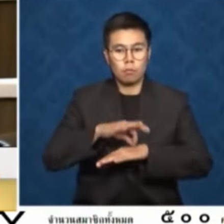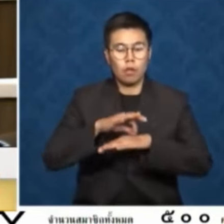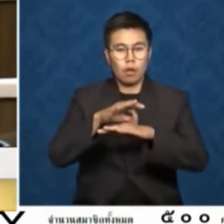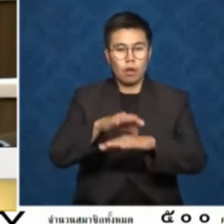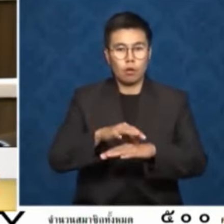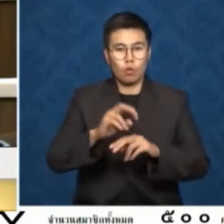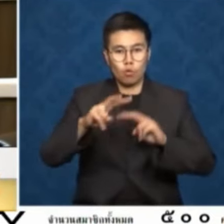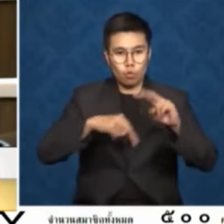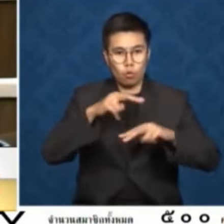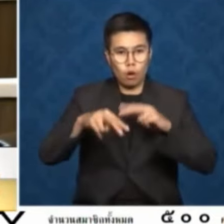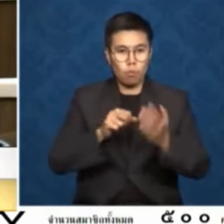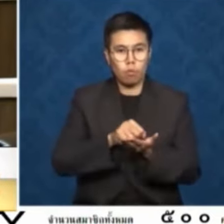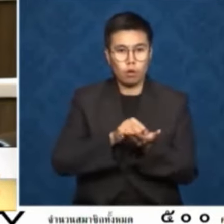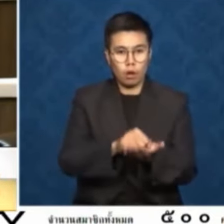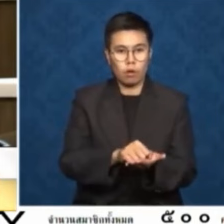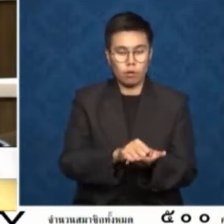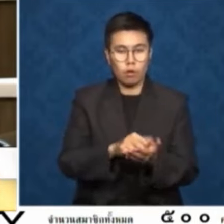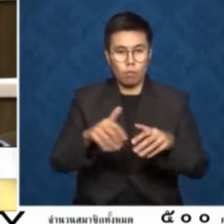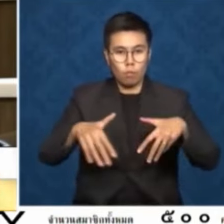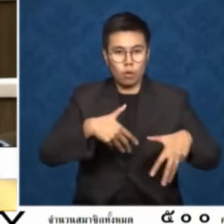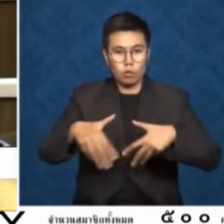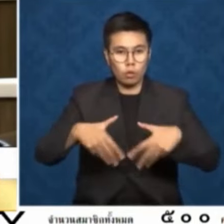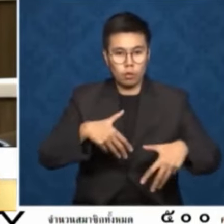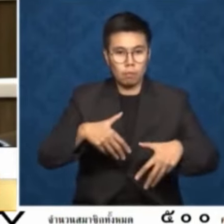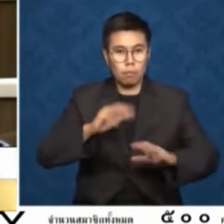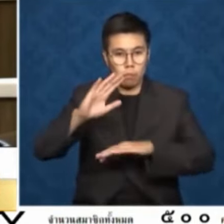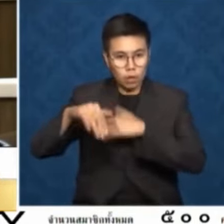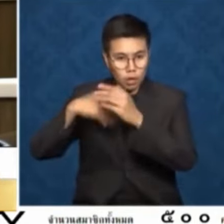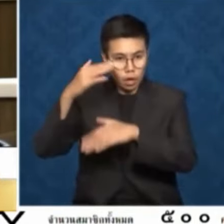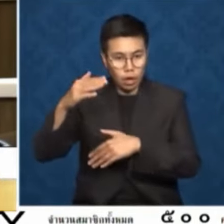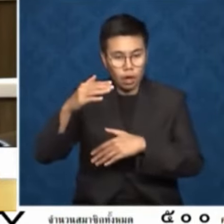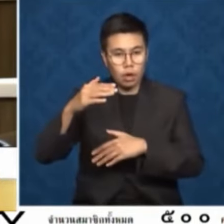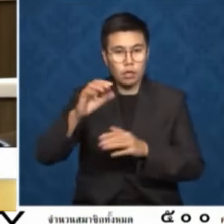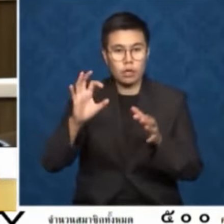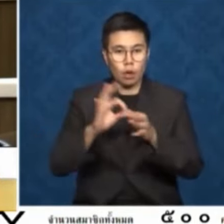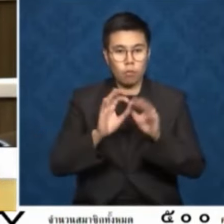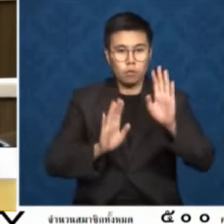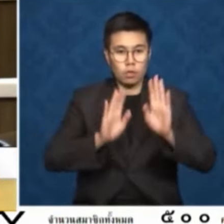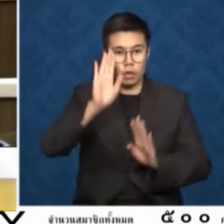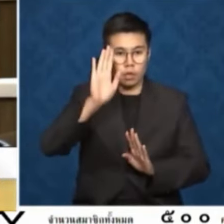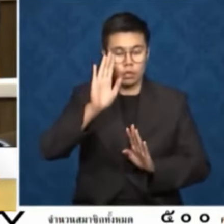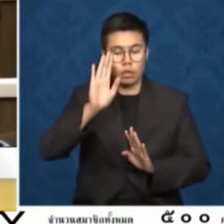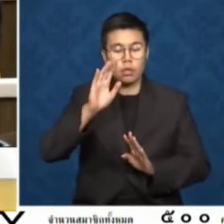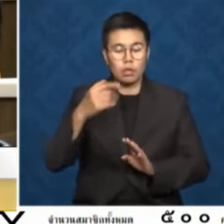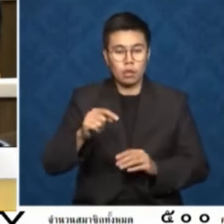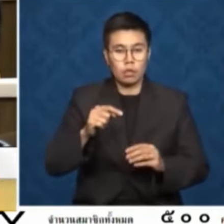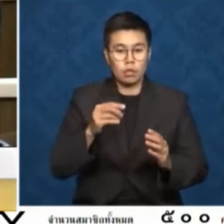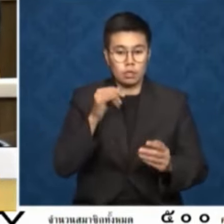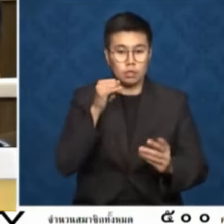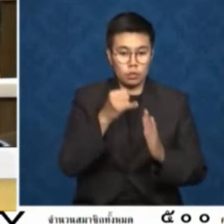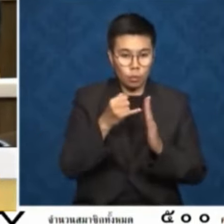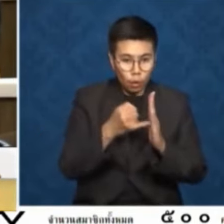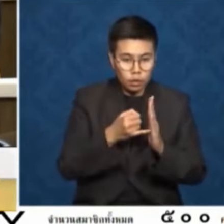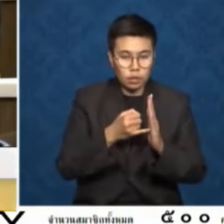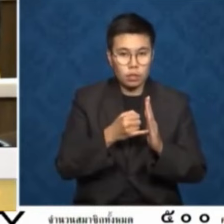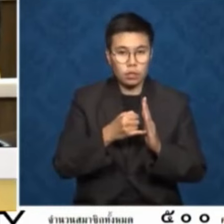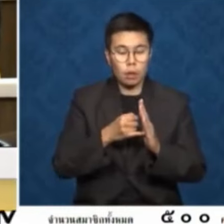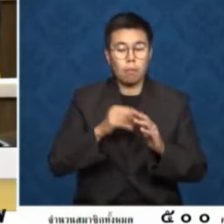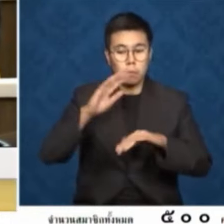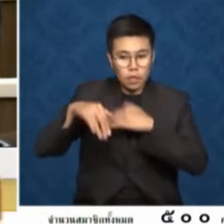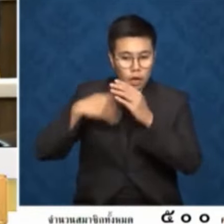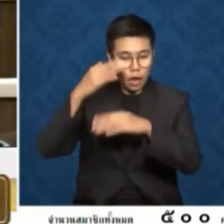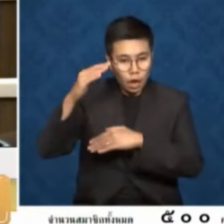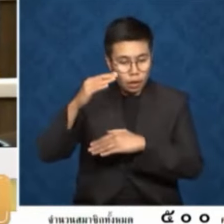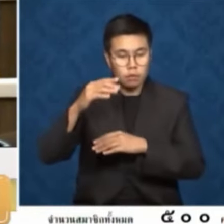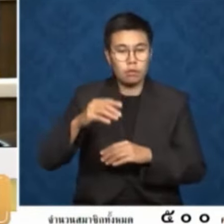พื่อดูแลบริการพี่น้องประชาชนในการพัฒนาระบอบประชาธิปไตยสู่ท้องถิ่นสูงขึ้นเรื่อย